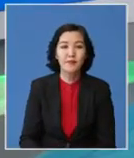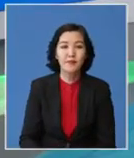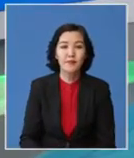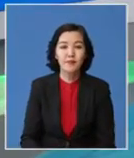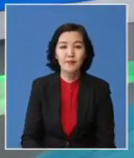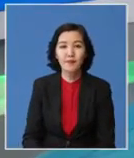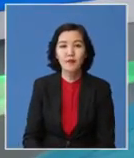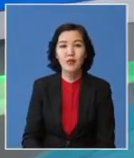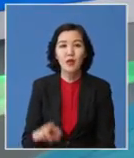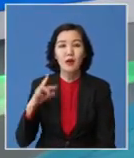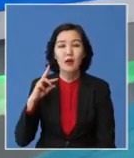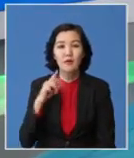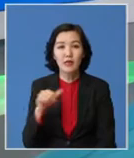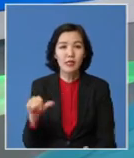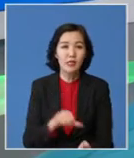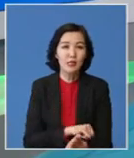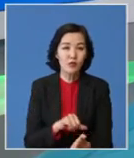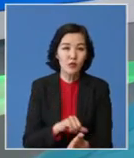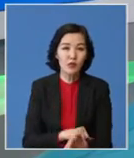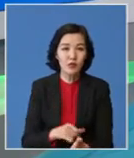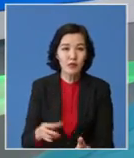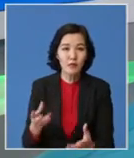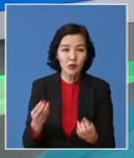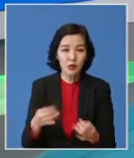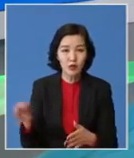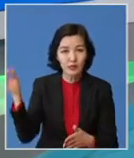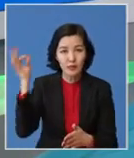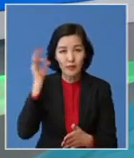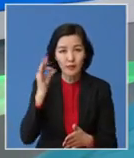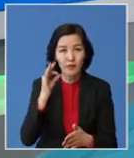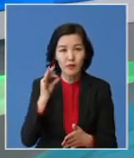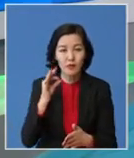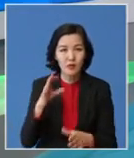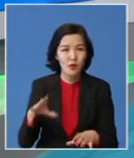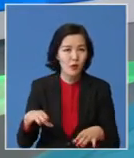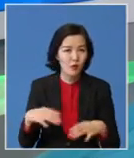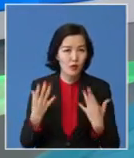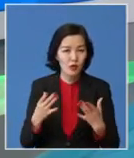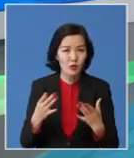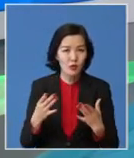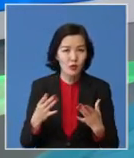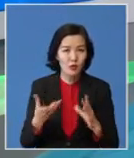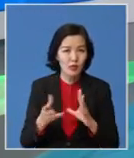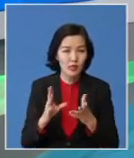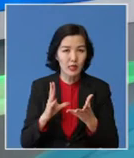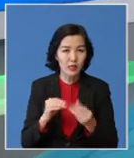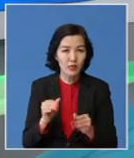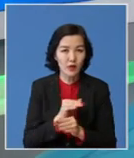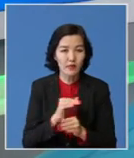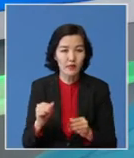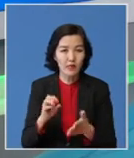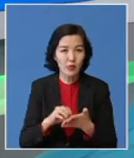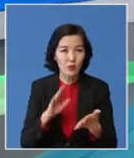О вреде наркотиков еще раз напоминают врачи и приводят устрашающую статистику. Официально взятых на